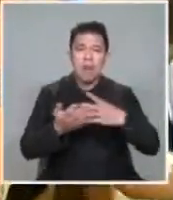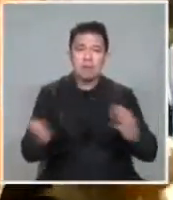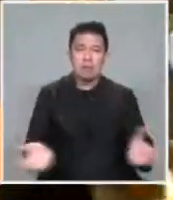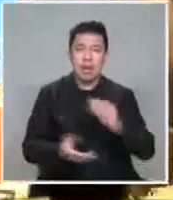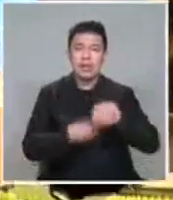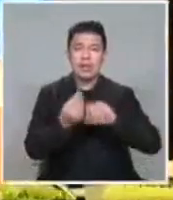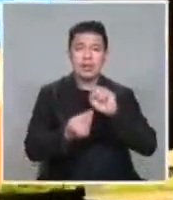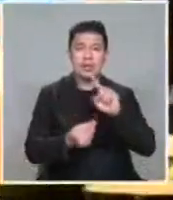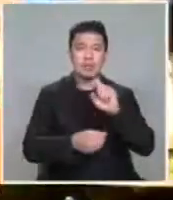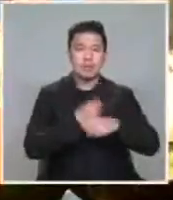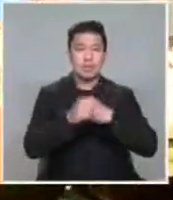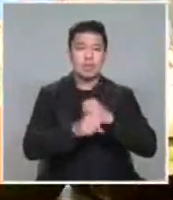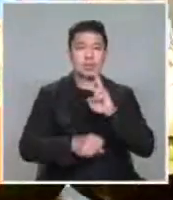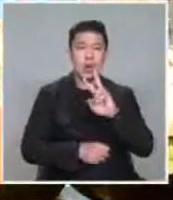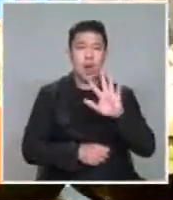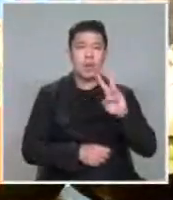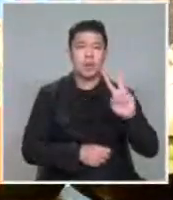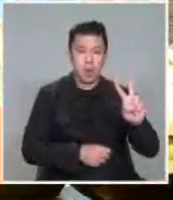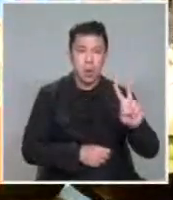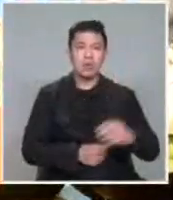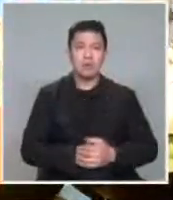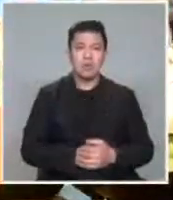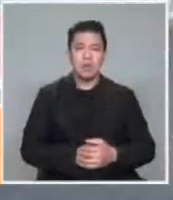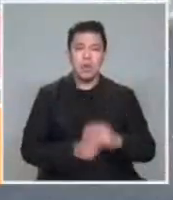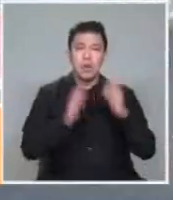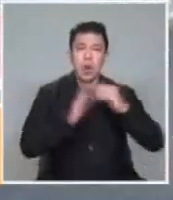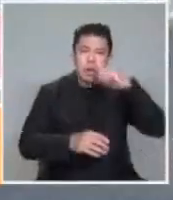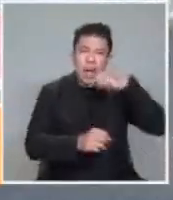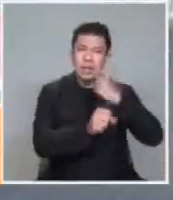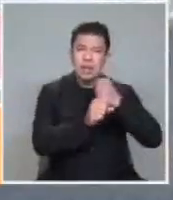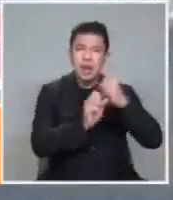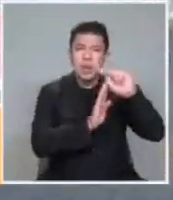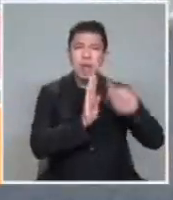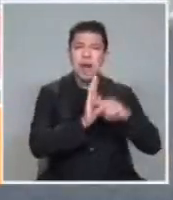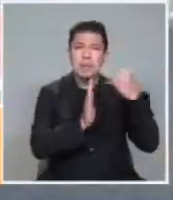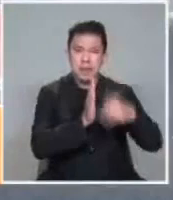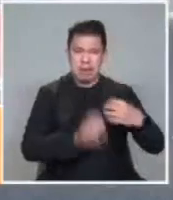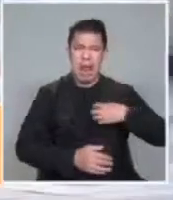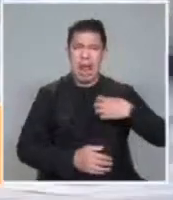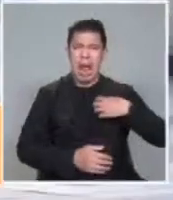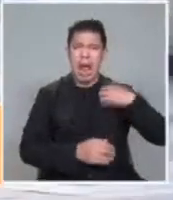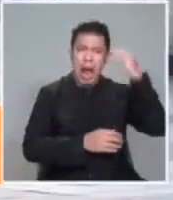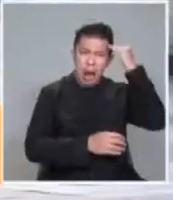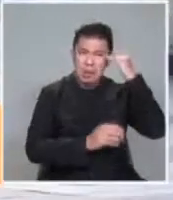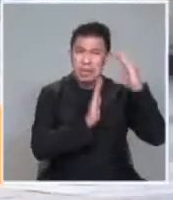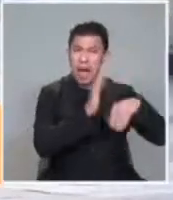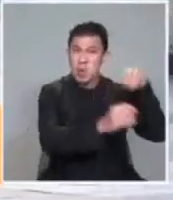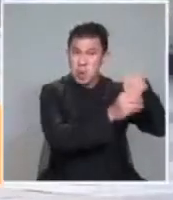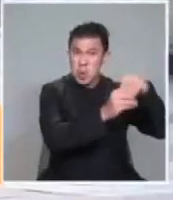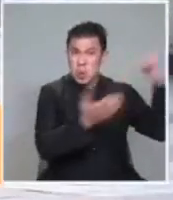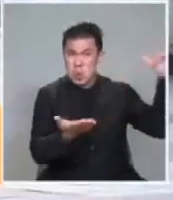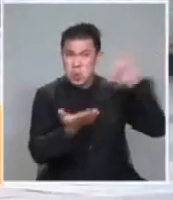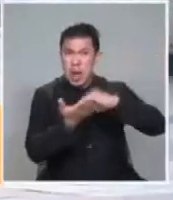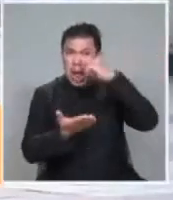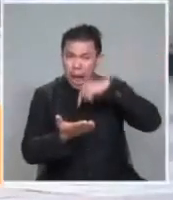จปี2562ส่วนกรณีที่แรงงานไทยผิดกฎหมายต้องการเดินทางกลับจากประเทศเกาหลีใต้นั้น